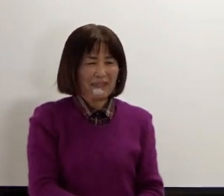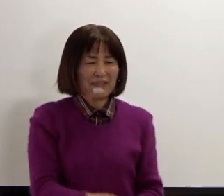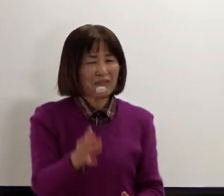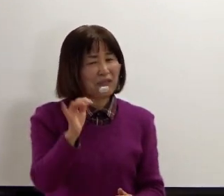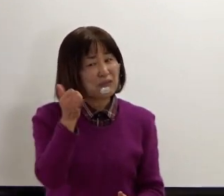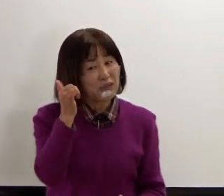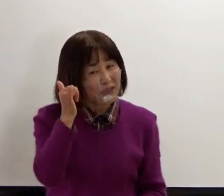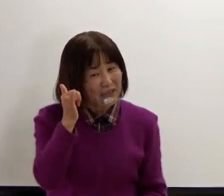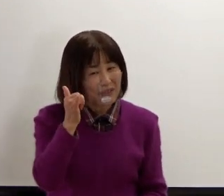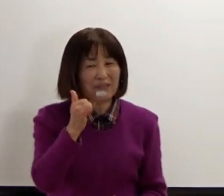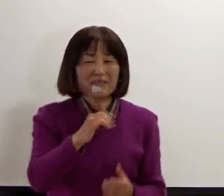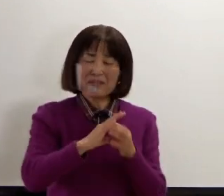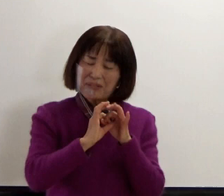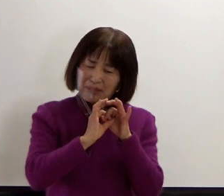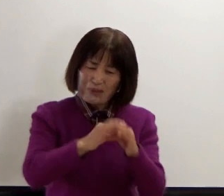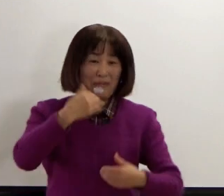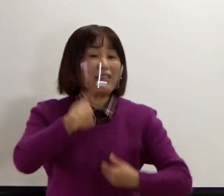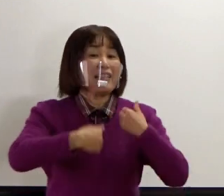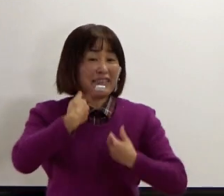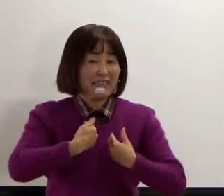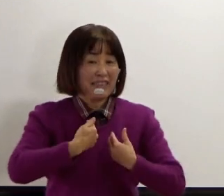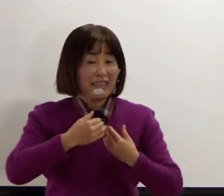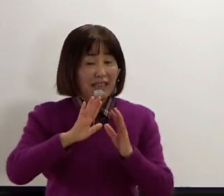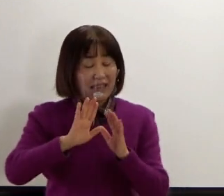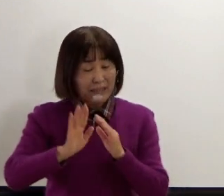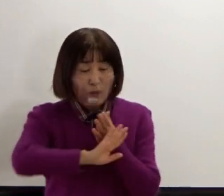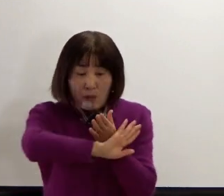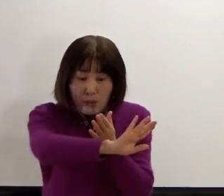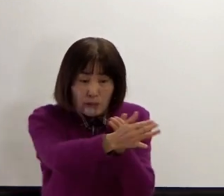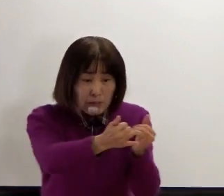い、また人々にとってもそれは嬉しいことでしょう、